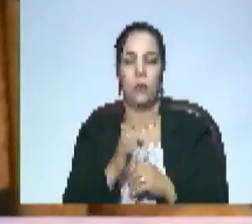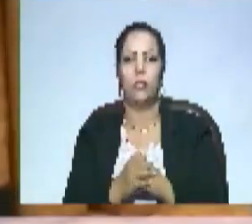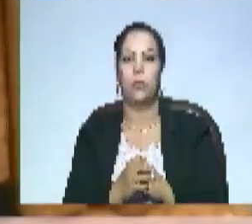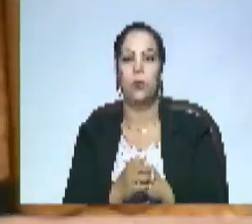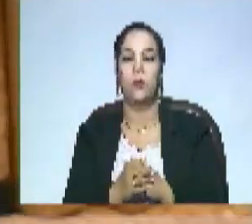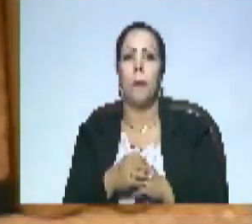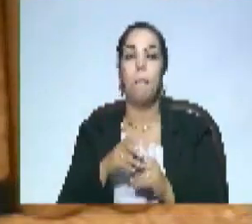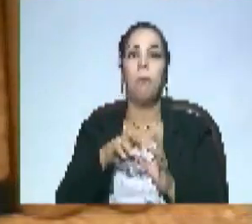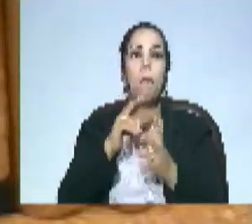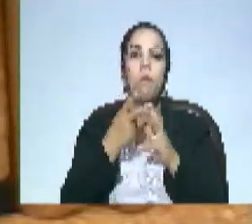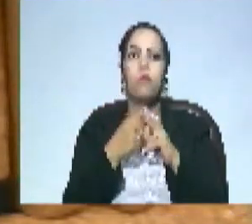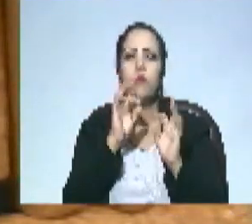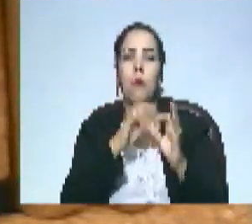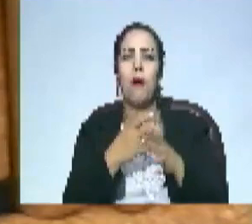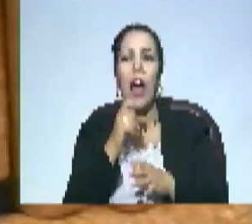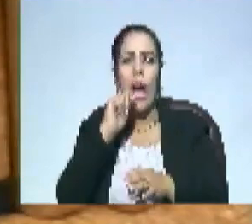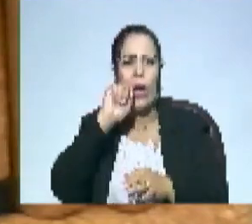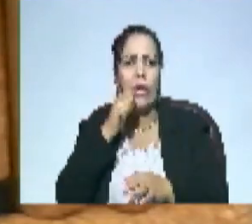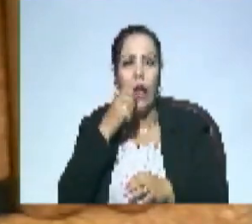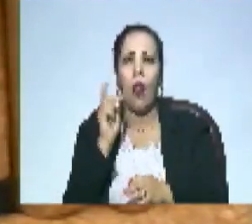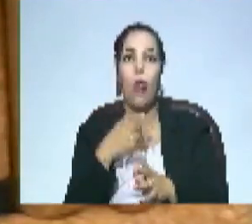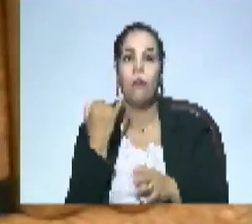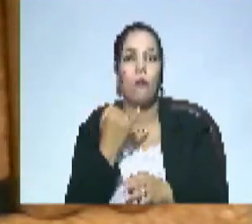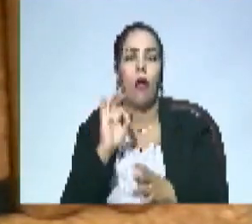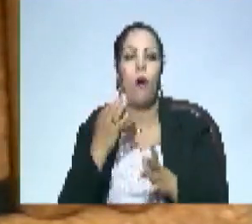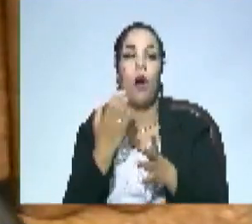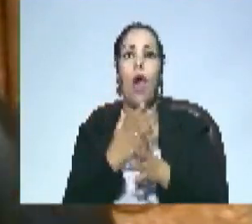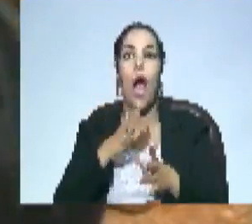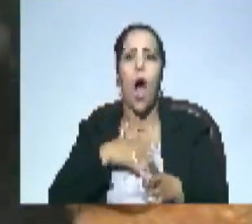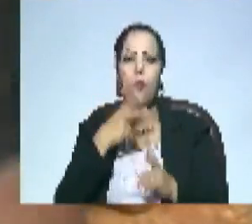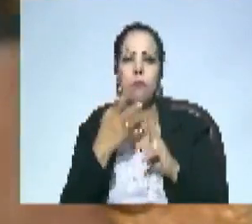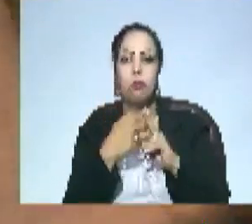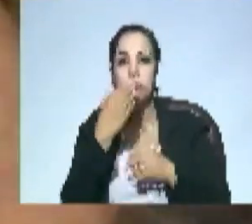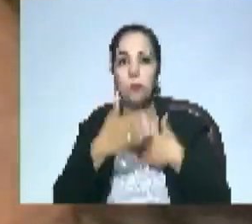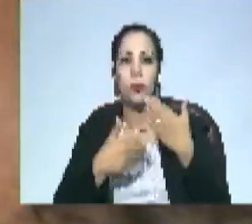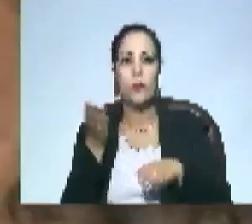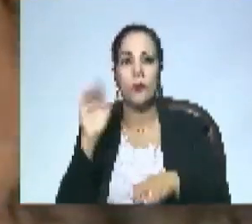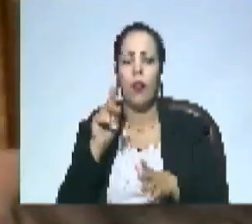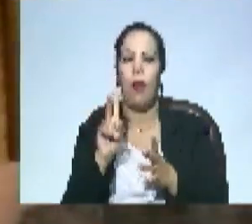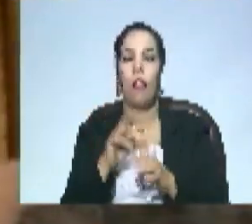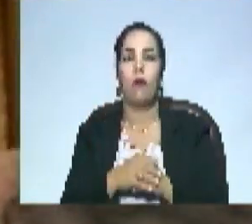ومستوي كويس كمان العجينه دي مش بتبقى محتاجه سوا كتير